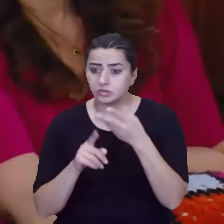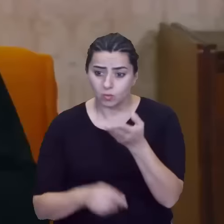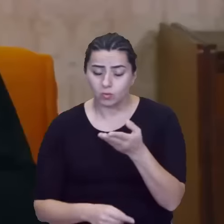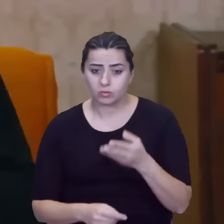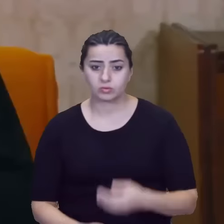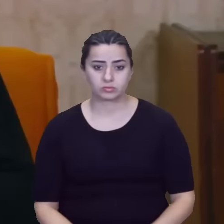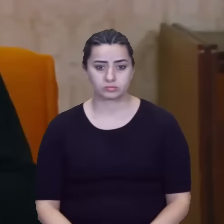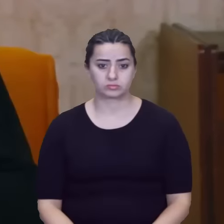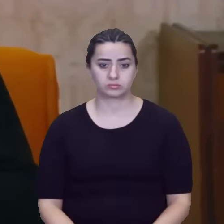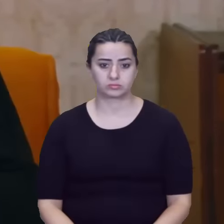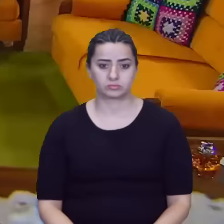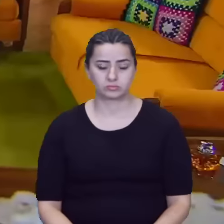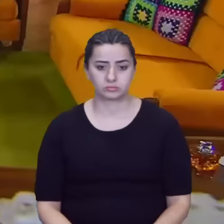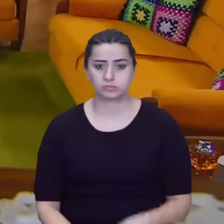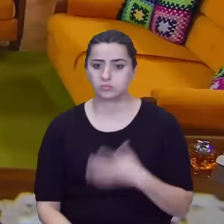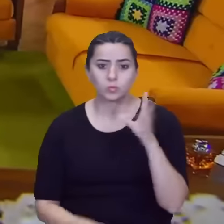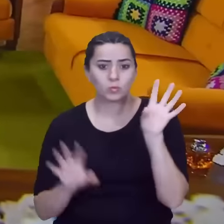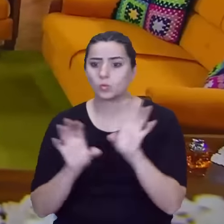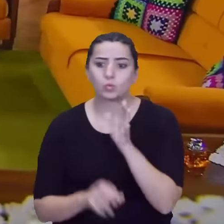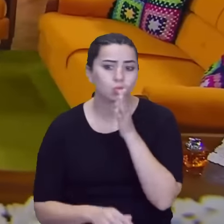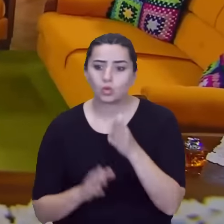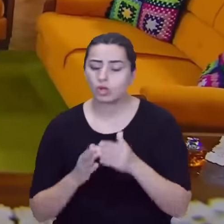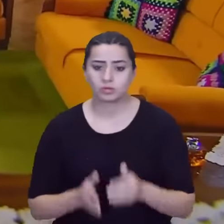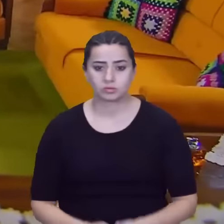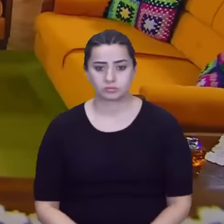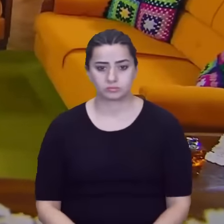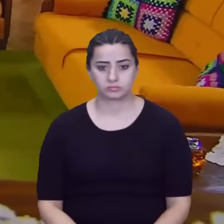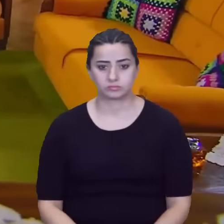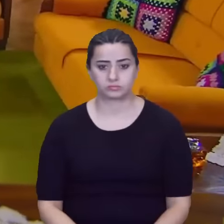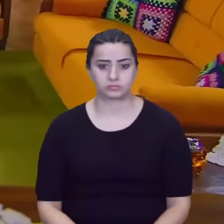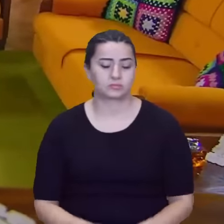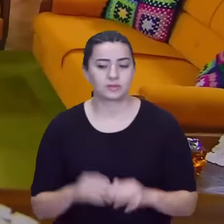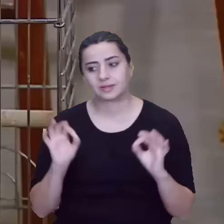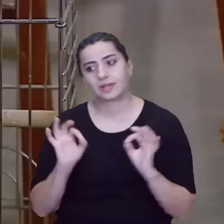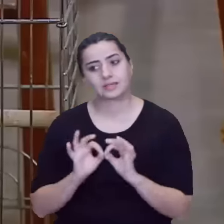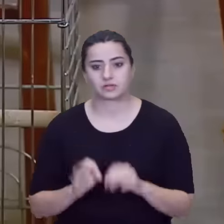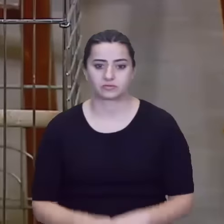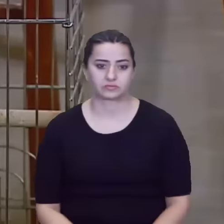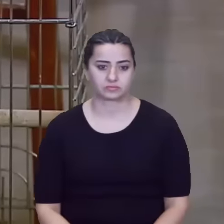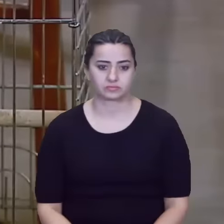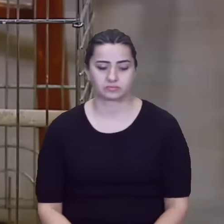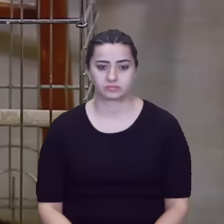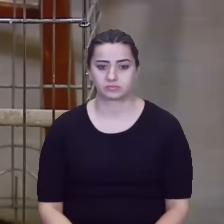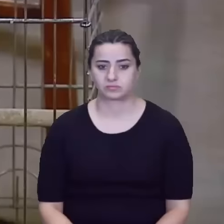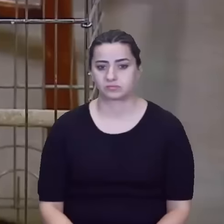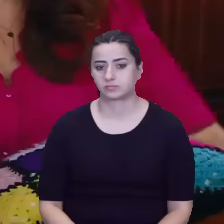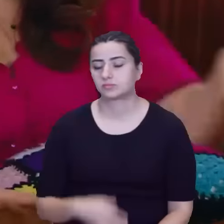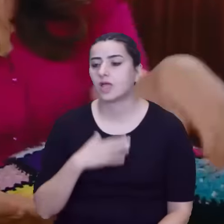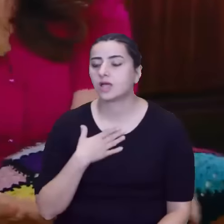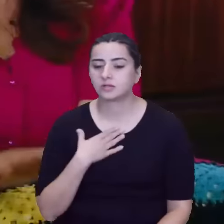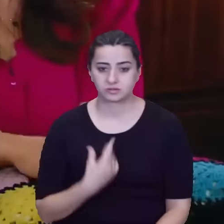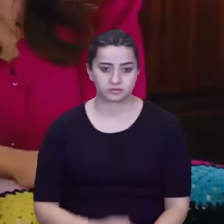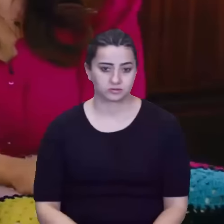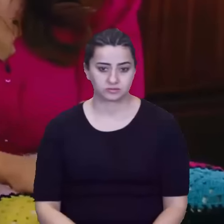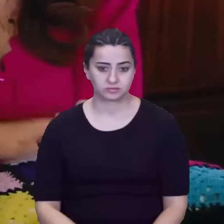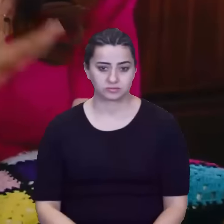mi bu? Aa, nasıl çekiyor sizin evde? Tesadüf. Korkancım.